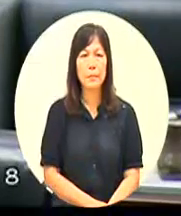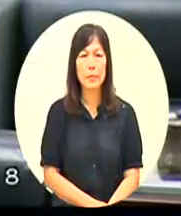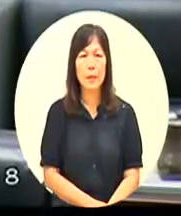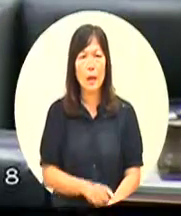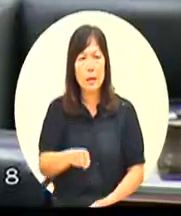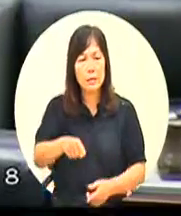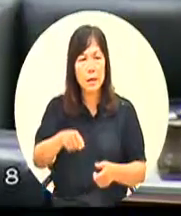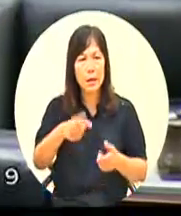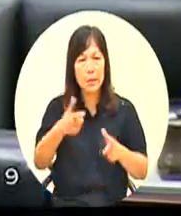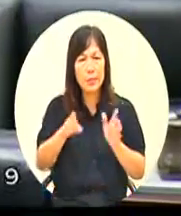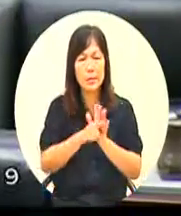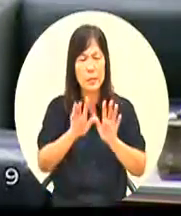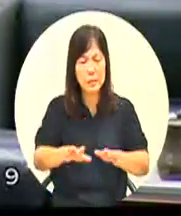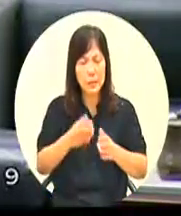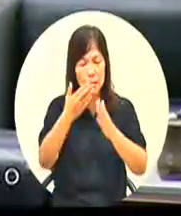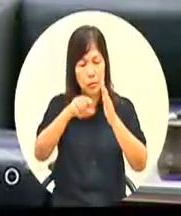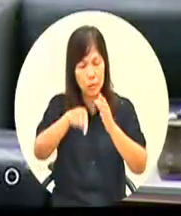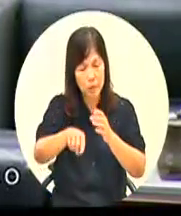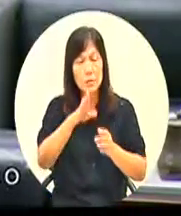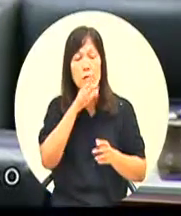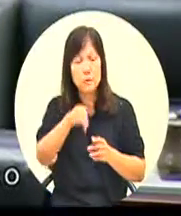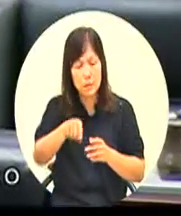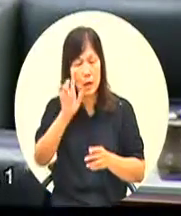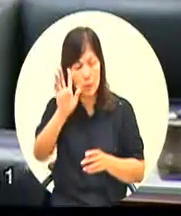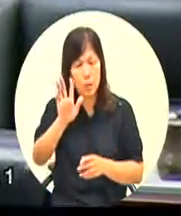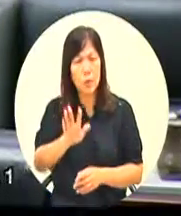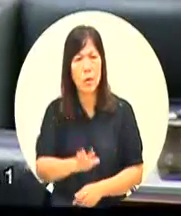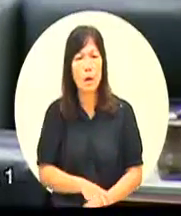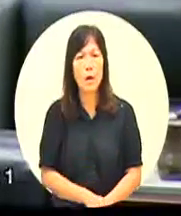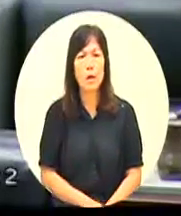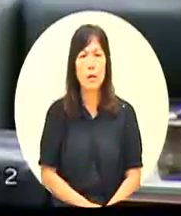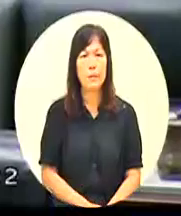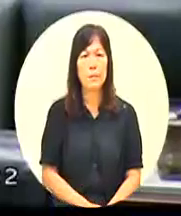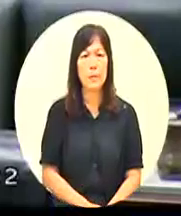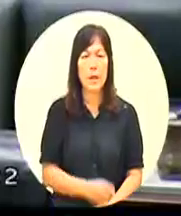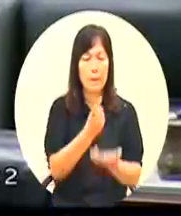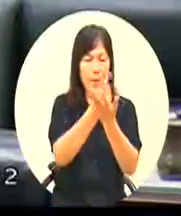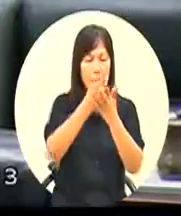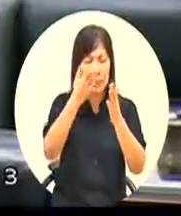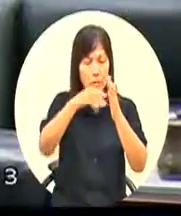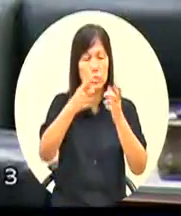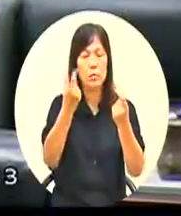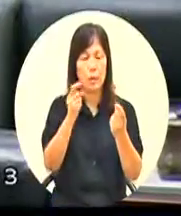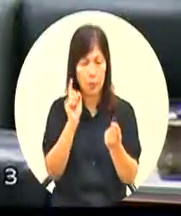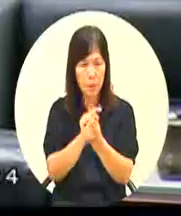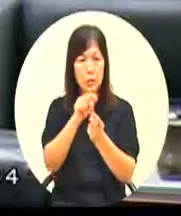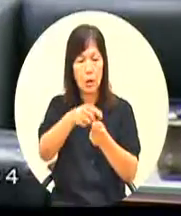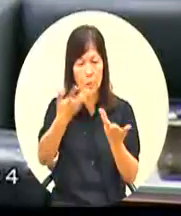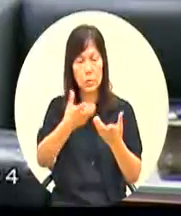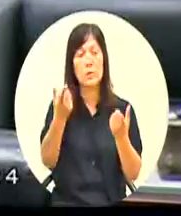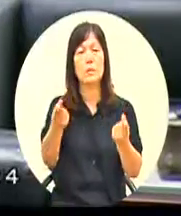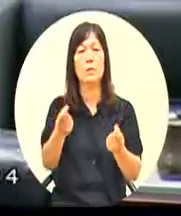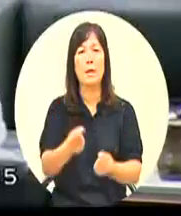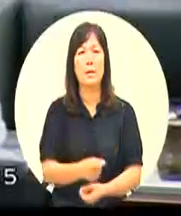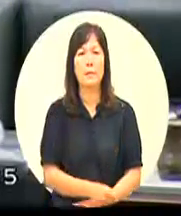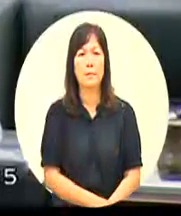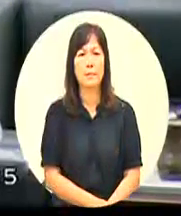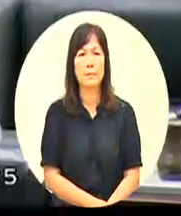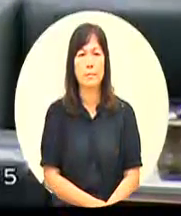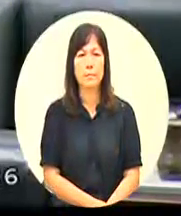也不是今天这一所学校是这样子而已啊。 当然 啊、几乎是每一所学校都面临同样的问题啊，对